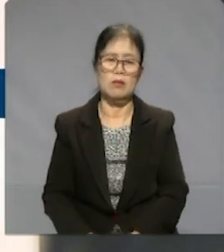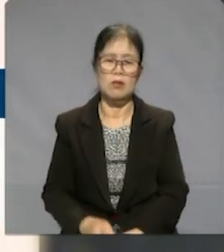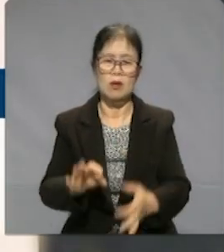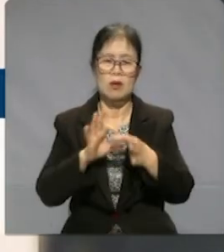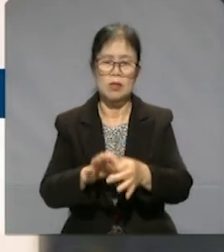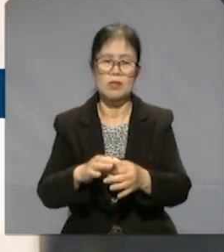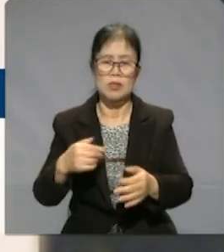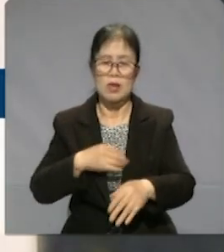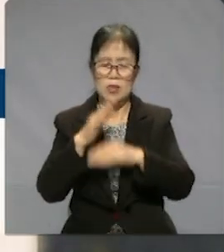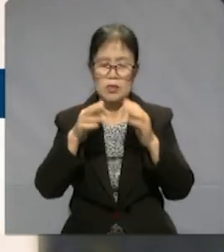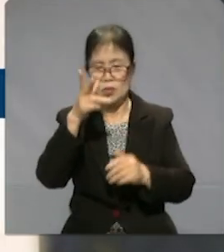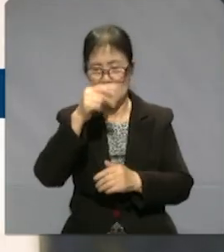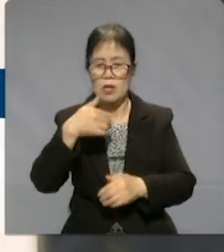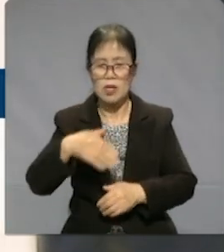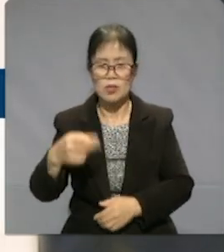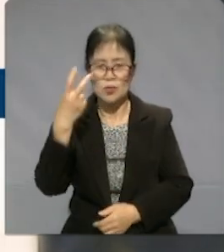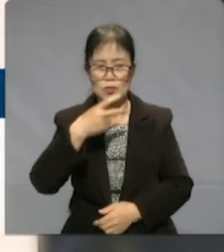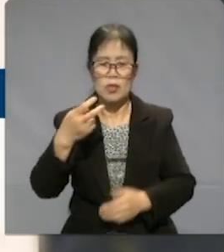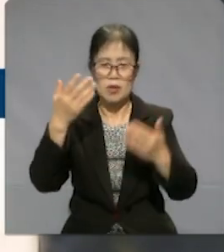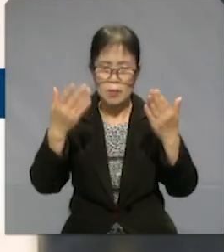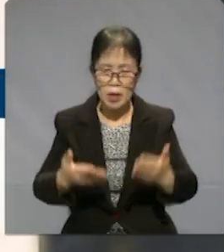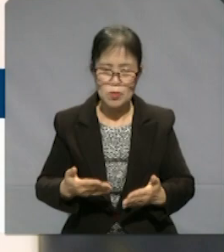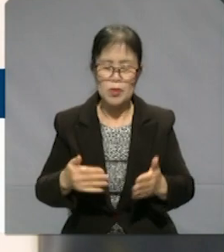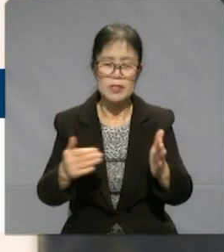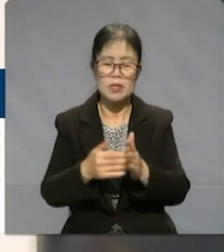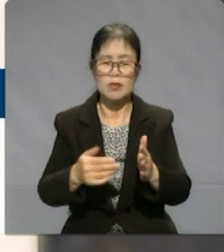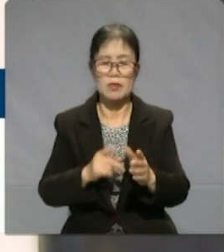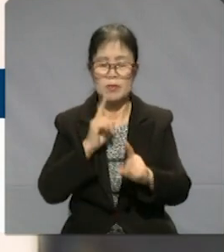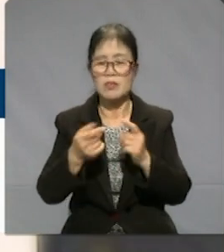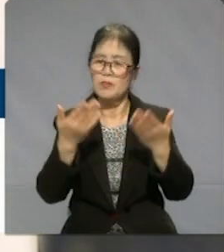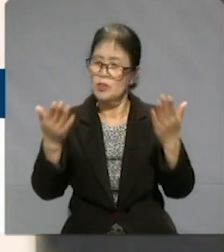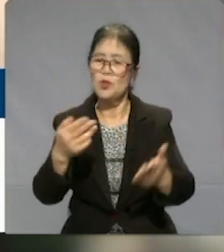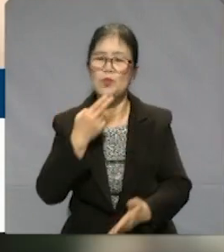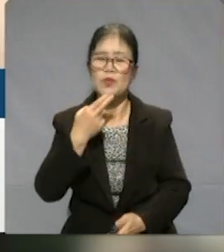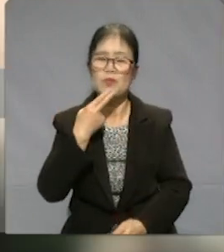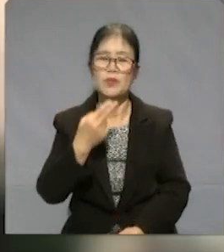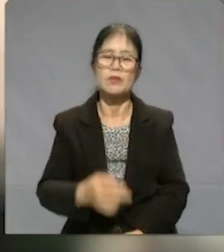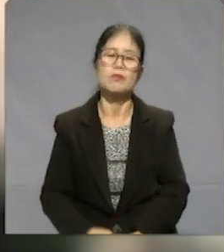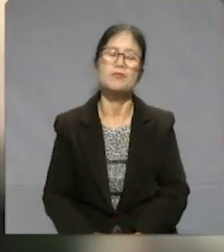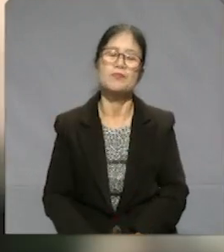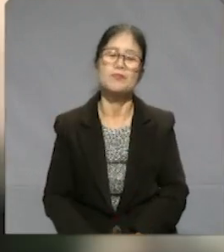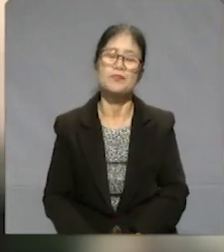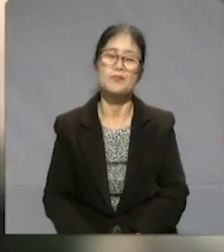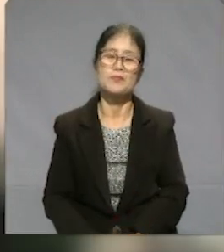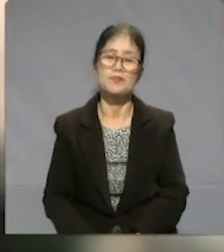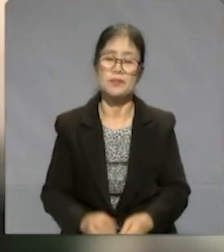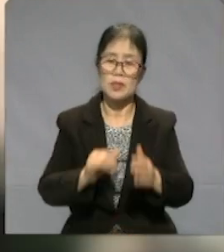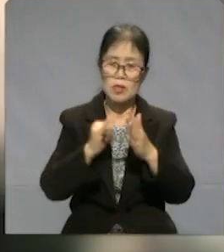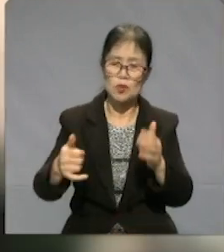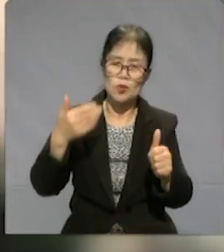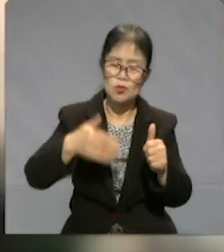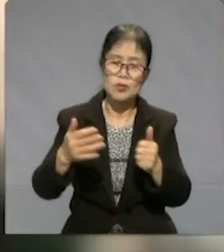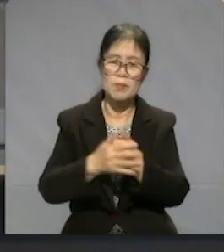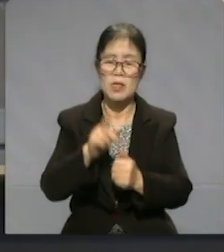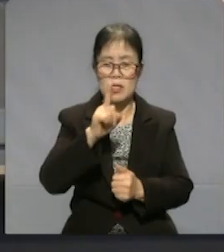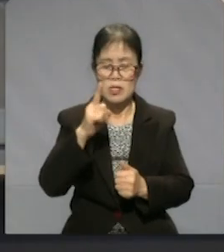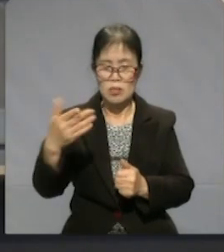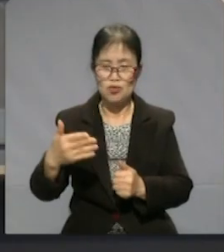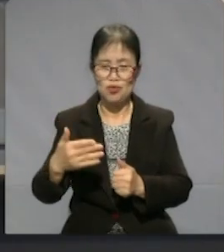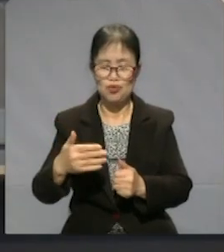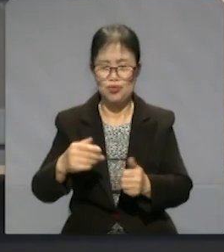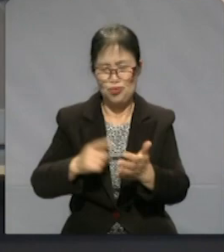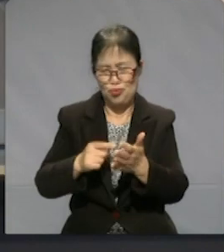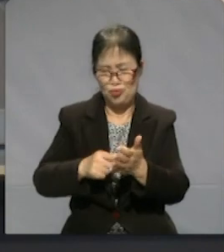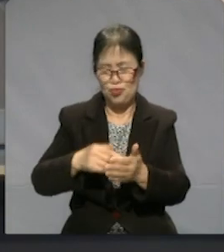다 저희가 경찰에 가서 조사를 받고 했으니까 그 말씀은 없어요. 가족들의 요구로 119 구급대원이